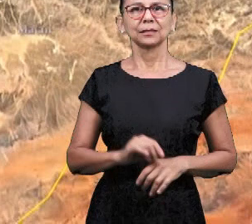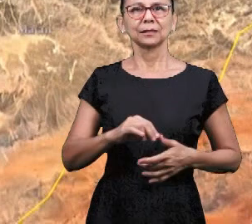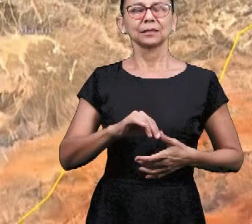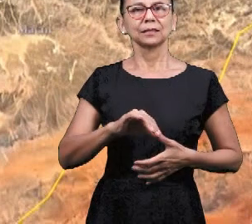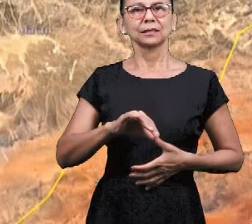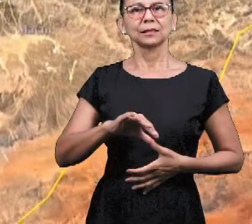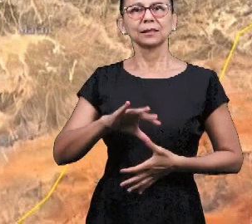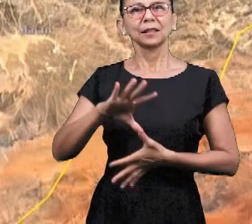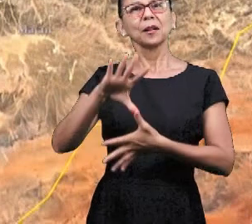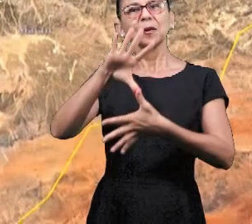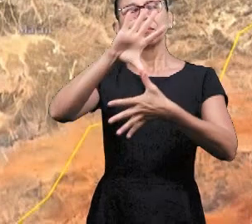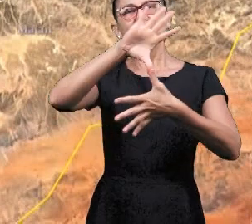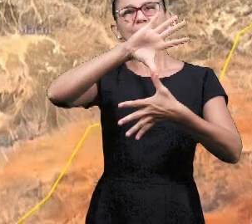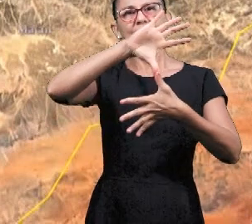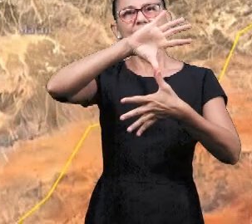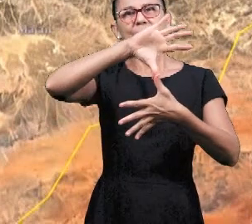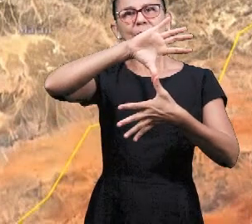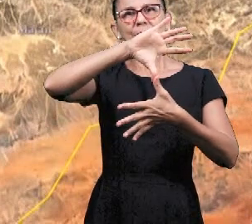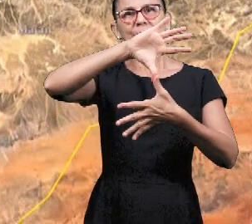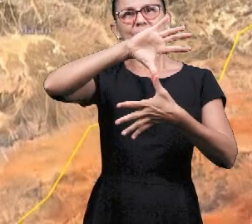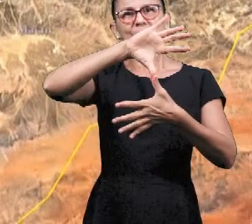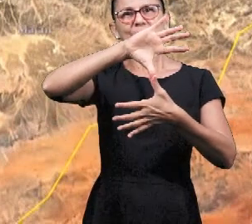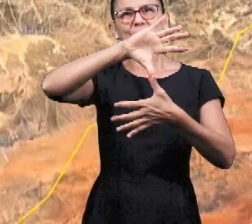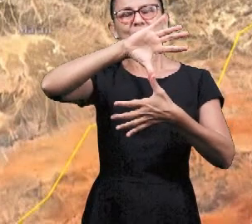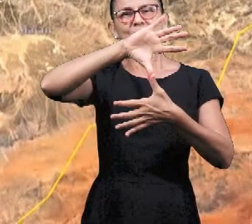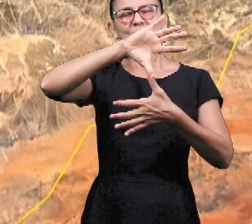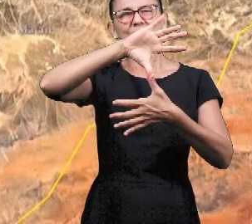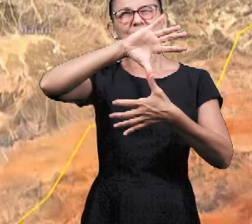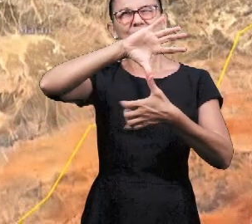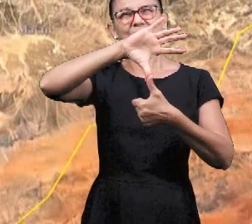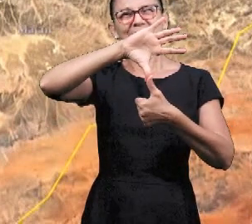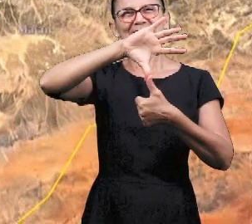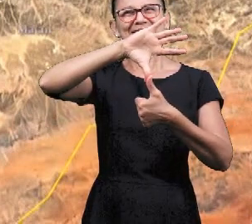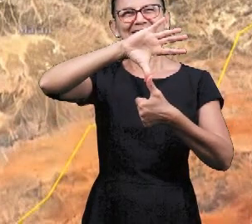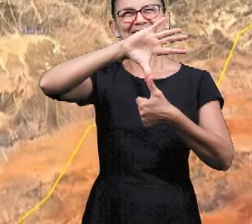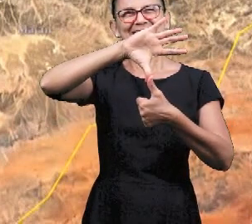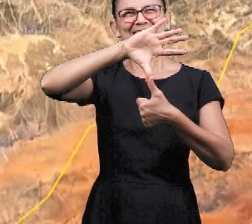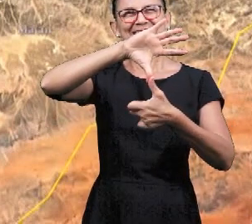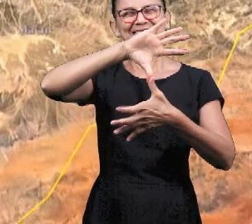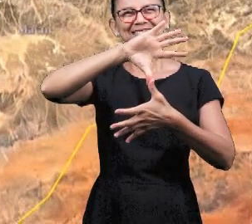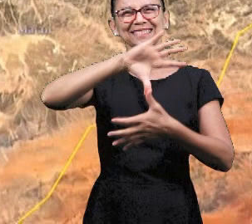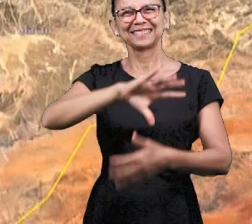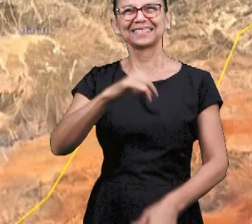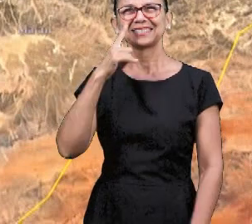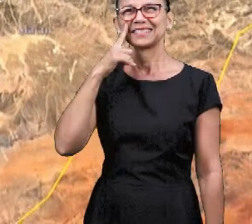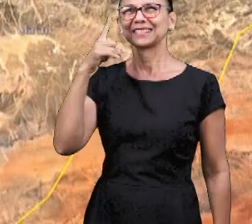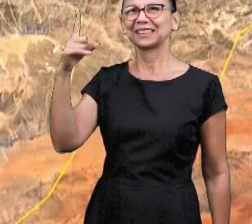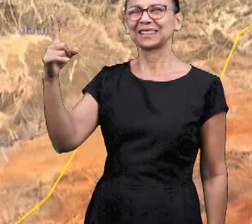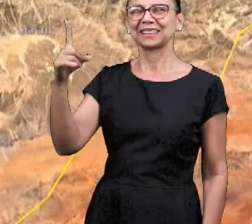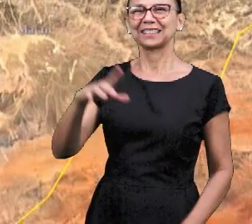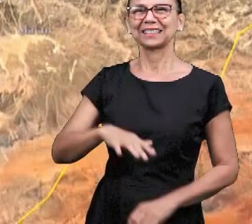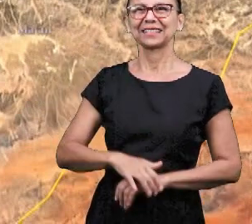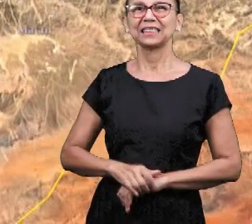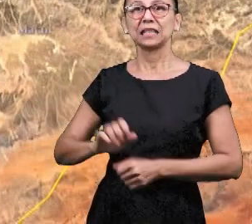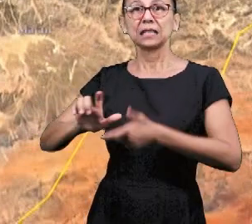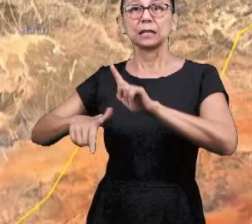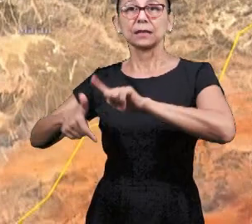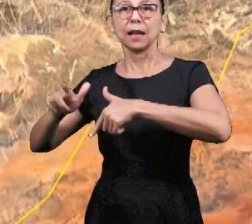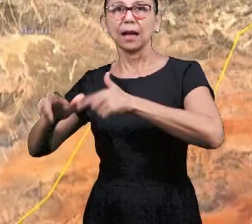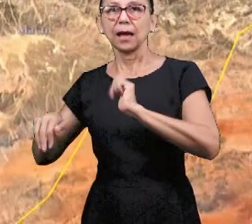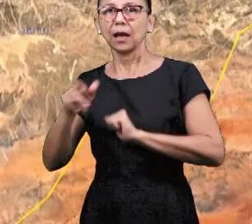avec la femme samaritaine dans le pays de Sychar. Nous allons maintenant nous positionner